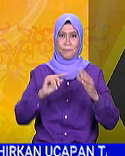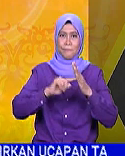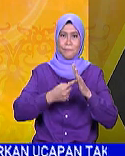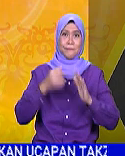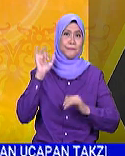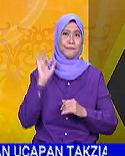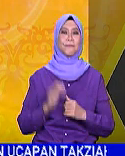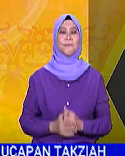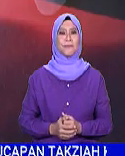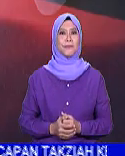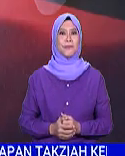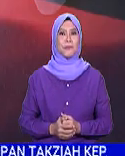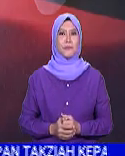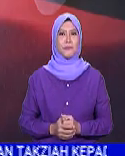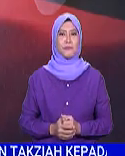semalam